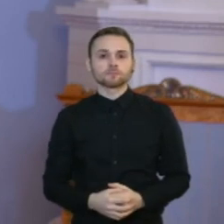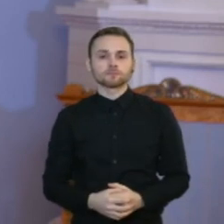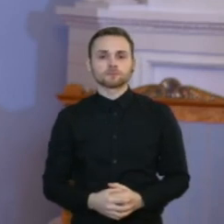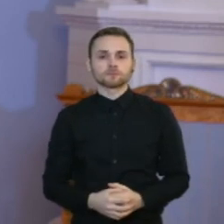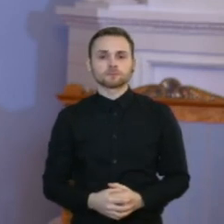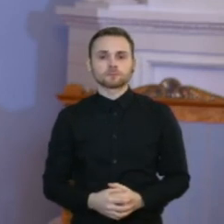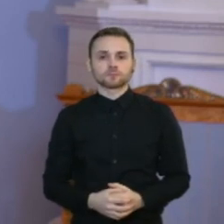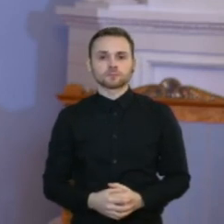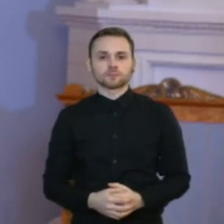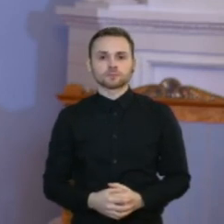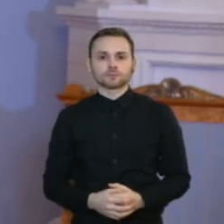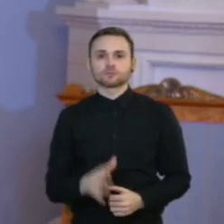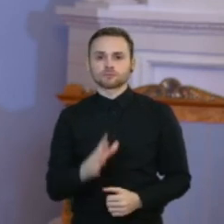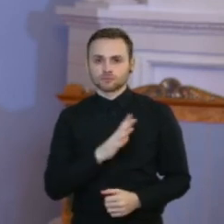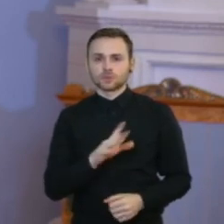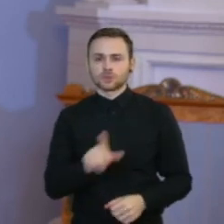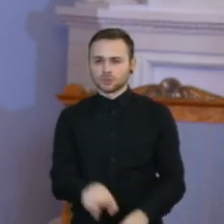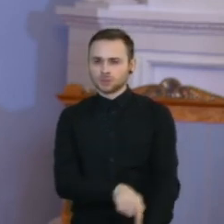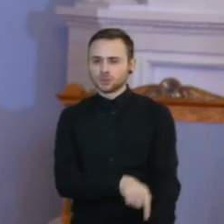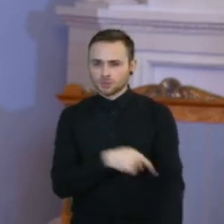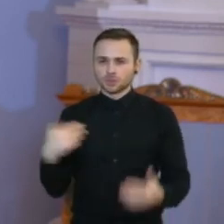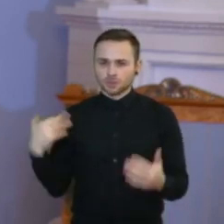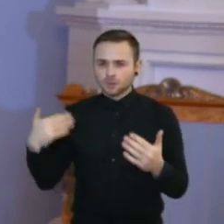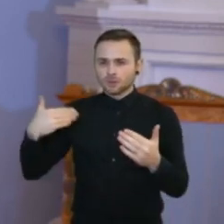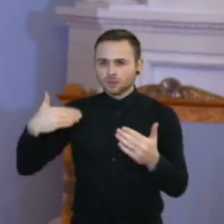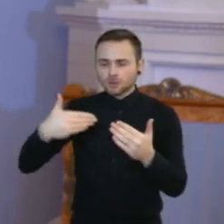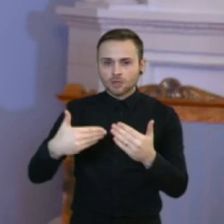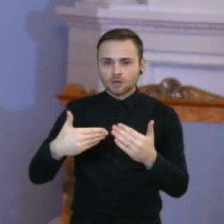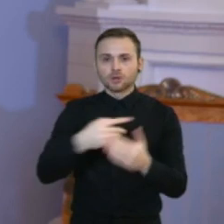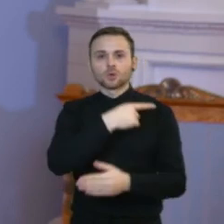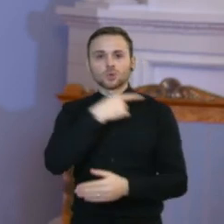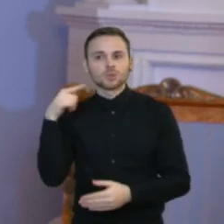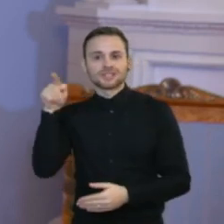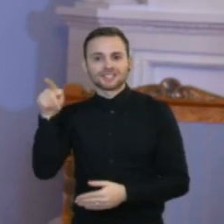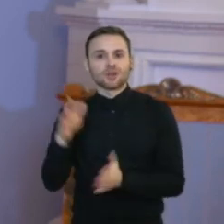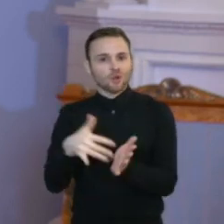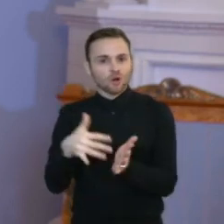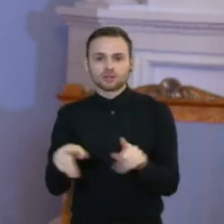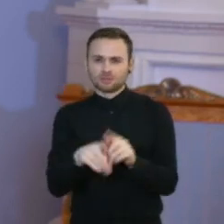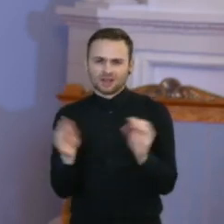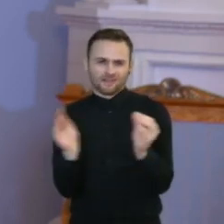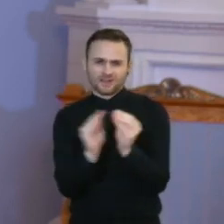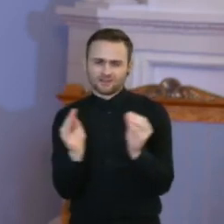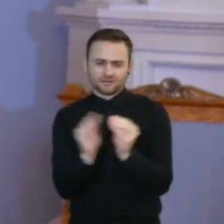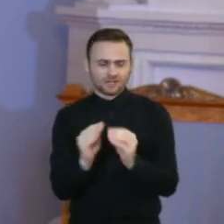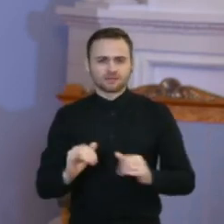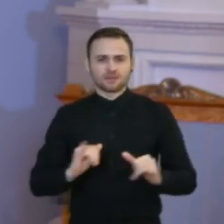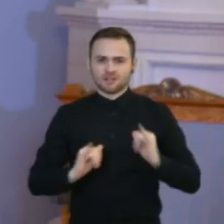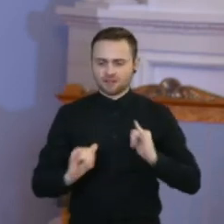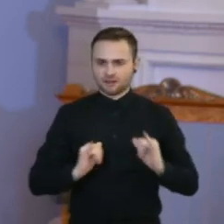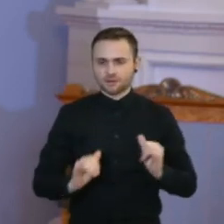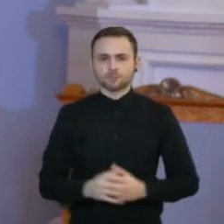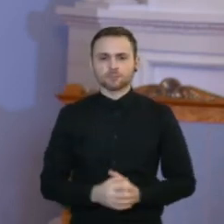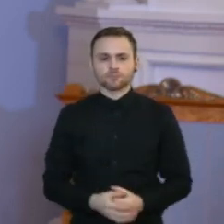kadangi tai pavyko taip ilgai, tai visiškai nenuostabu, kad ponas Putinas tą retoriką naudoja ir toliau. Tačiau dabar jau yra ta situacija, kur